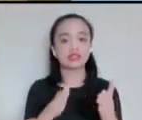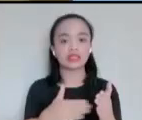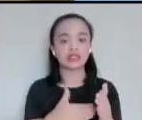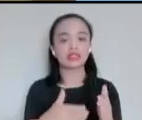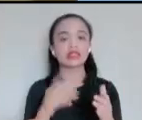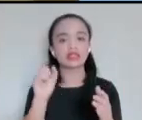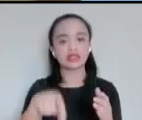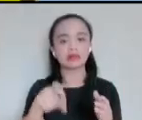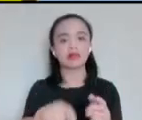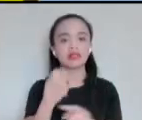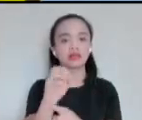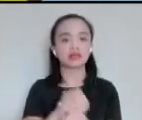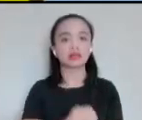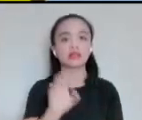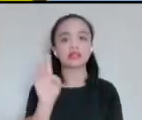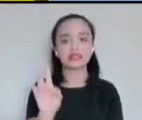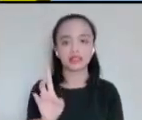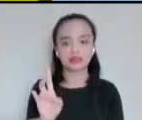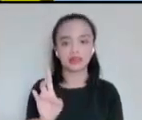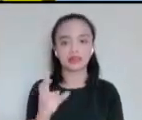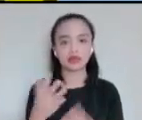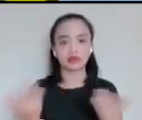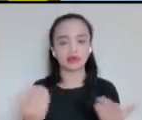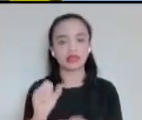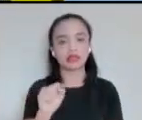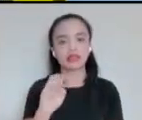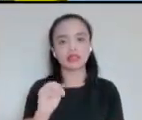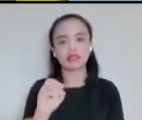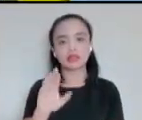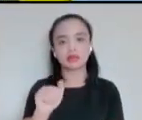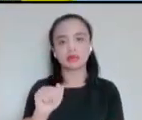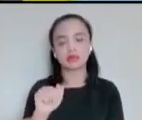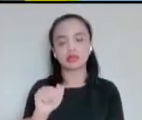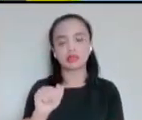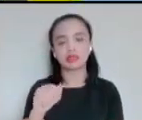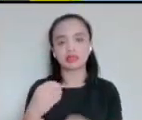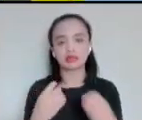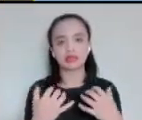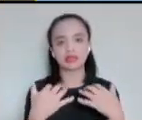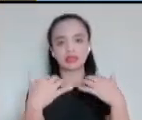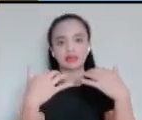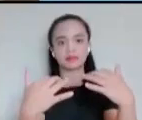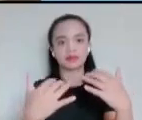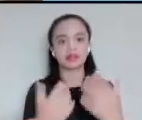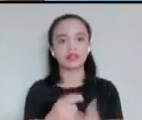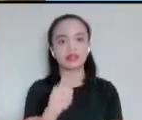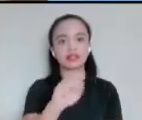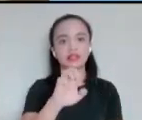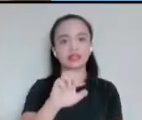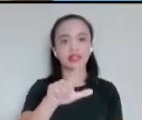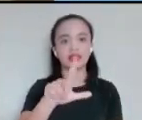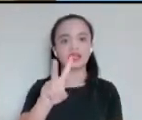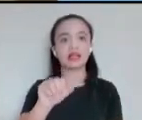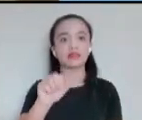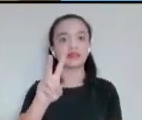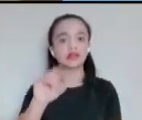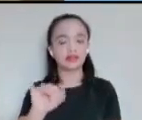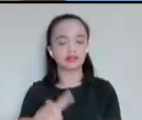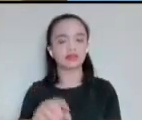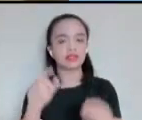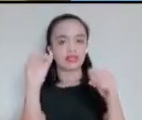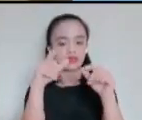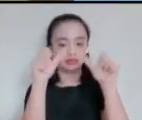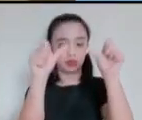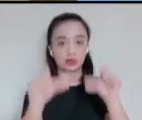October 7 sa Smor Lars Auditorium sa Tel Aviv University. Sa isang IG post, naglabas sa statement ang